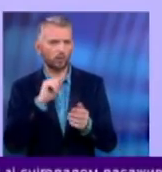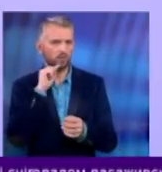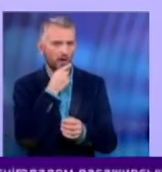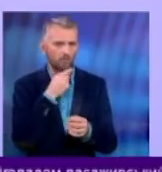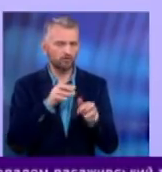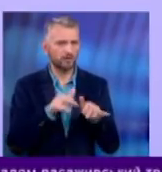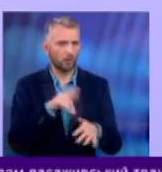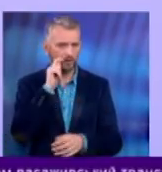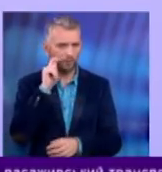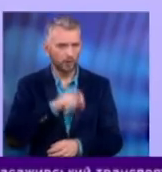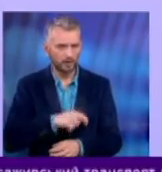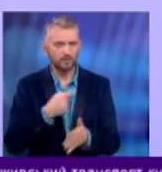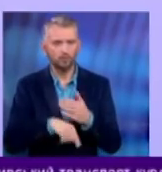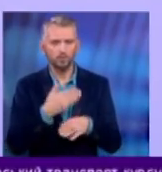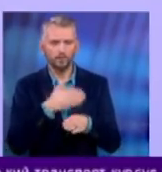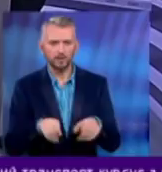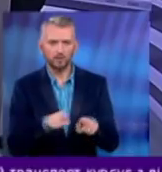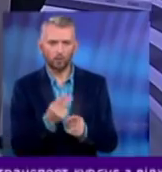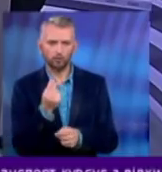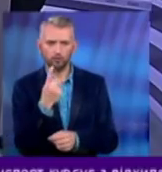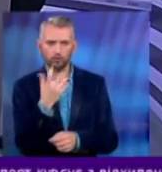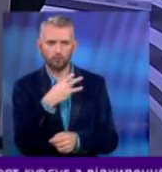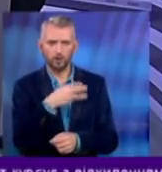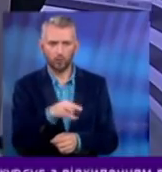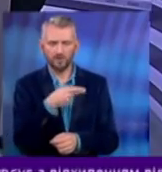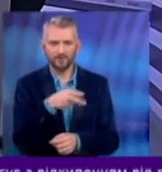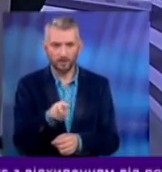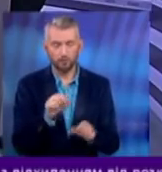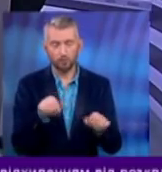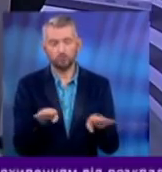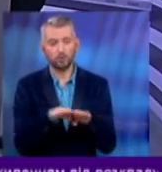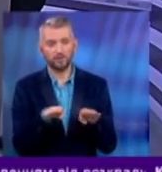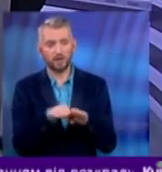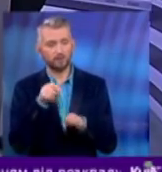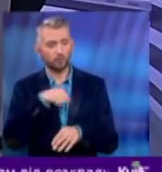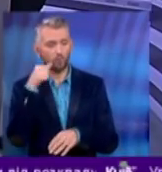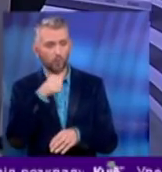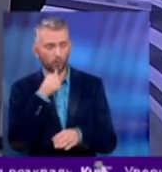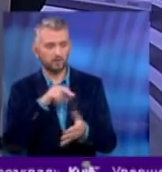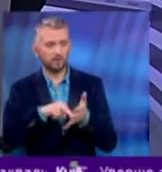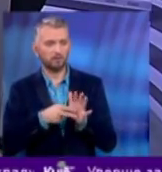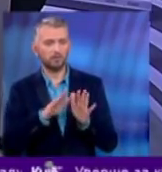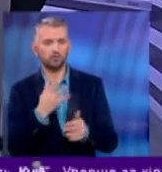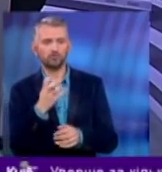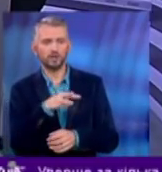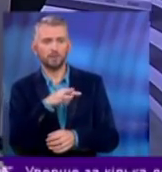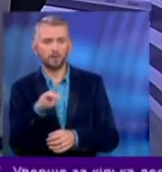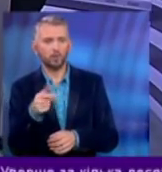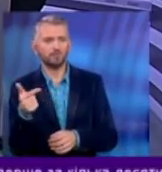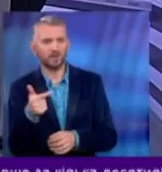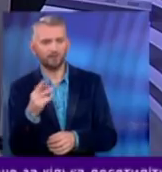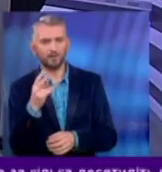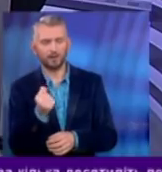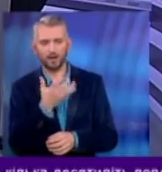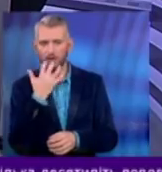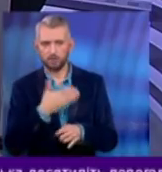в Україні, тому що виділити таку суму 100 мільйонів євро, ми можемо порівняти, в цьому році закладено всього 400 мільйонів гривень на